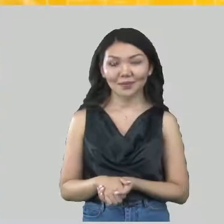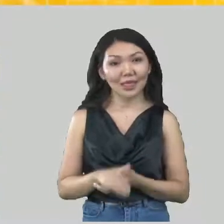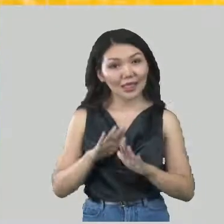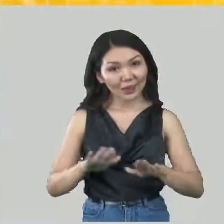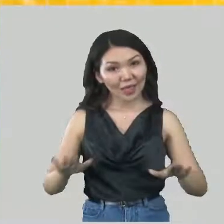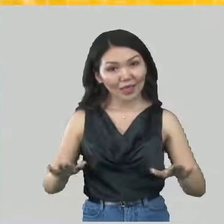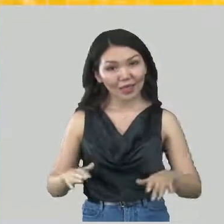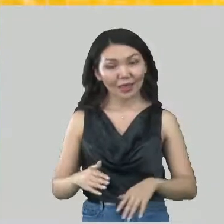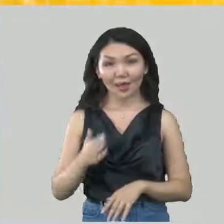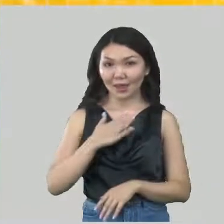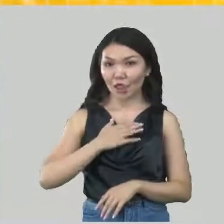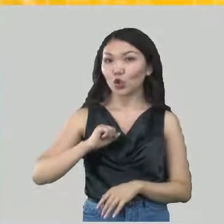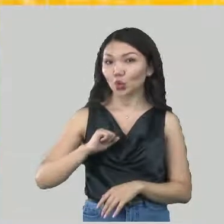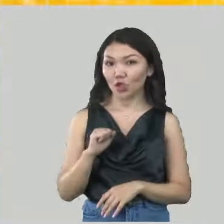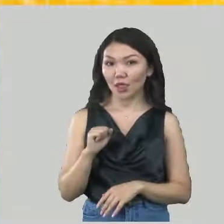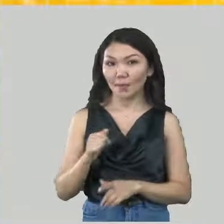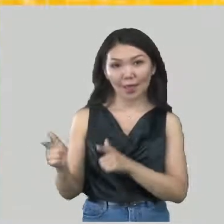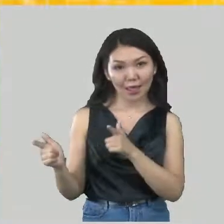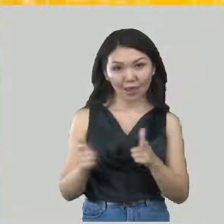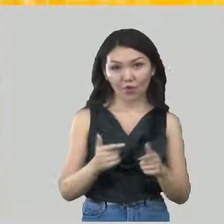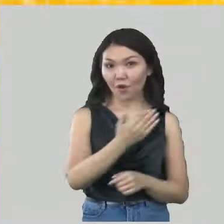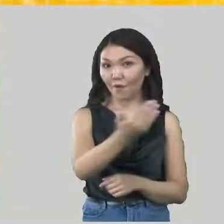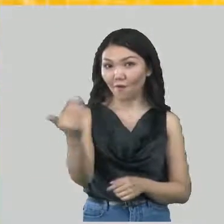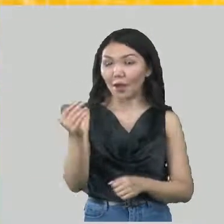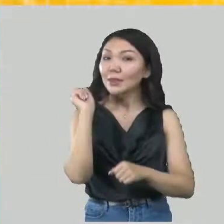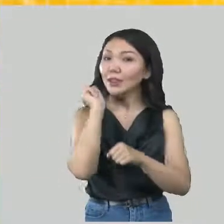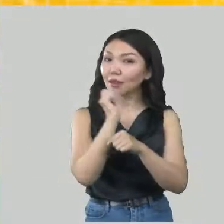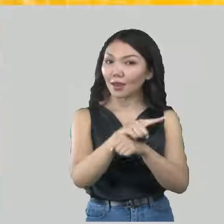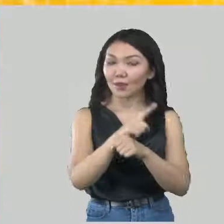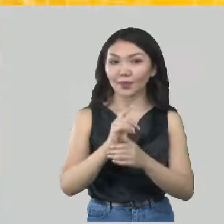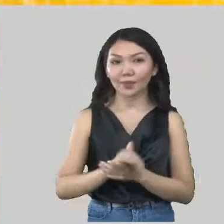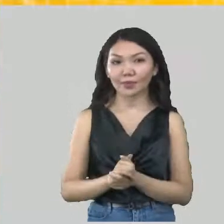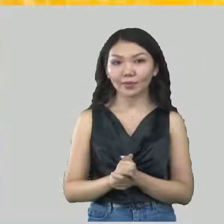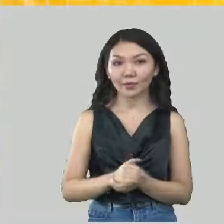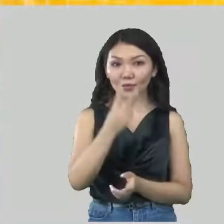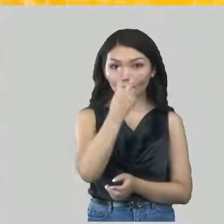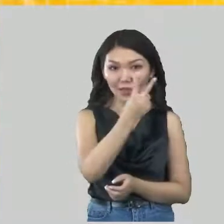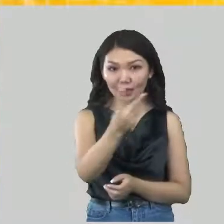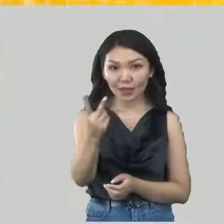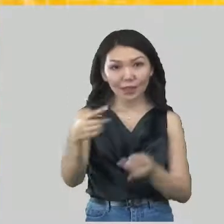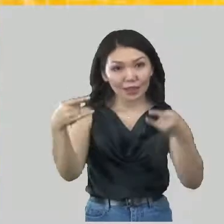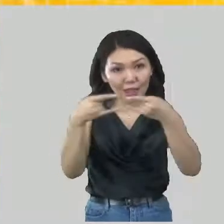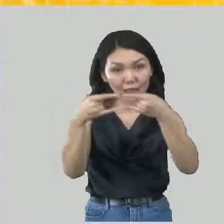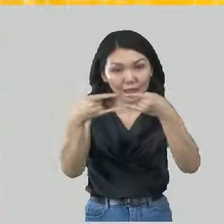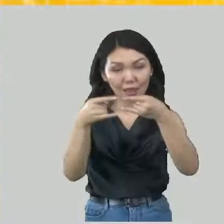Ребята, наши друзья приготовили вам задание. Посмотрите на экран.